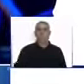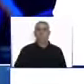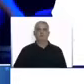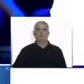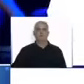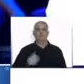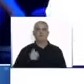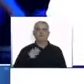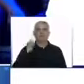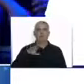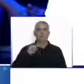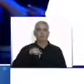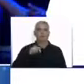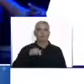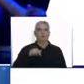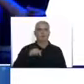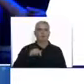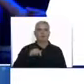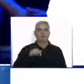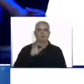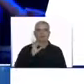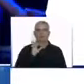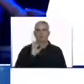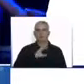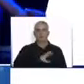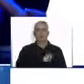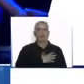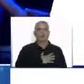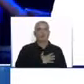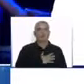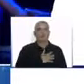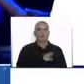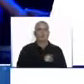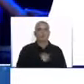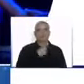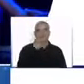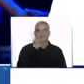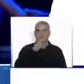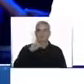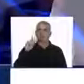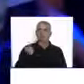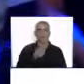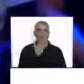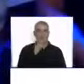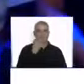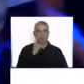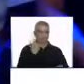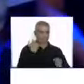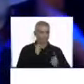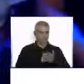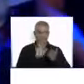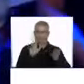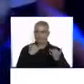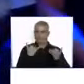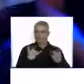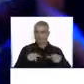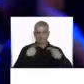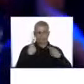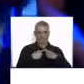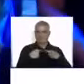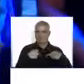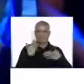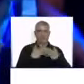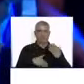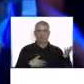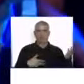אני באתי לכאן, ממש זה כואב לי, זה כואב לי. אני ראיתי את כל הידיעות האלה, מה שיצא ביום וחצי